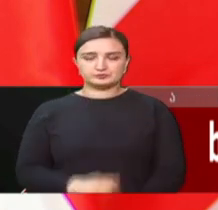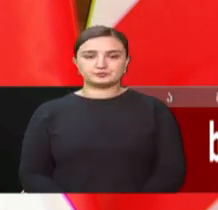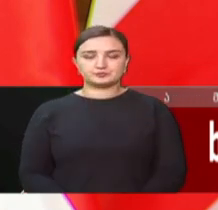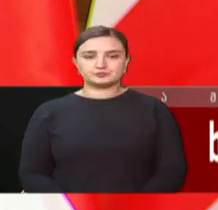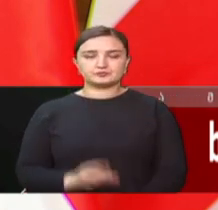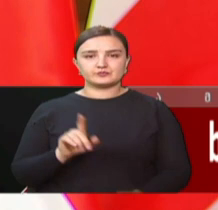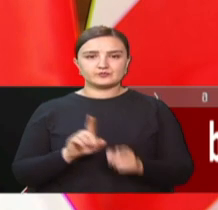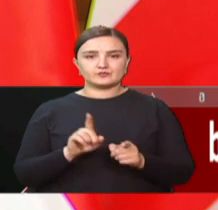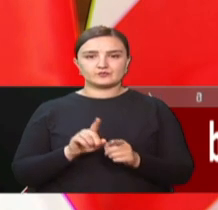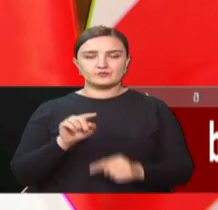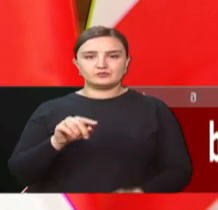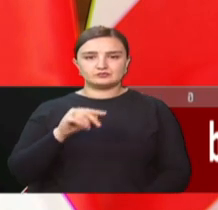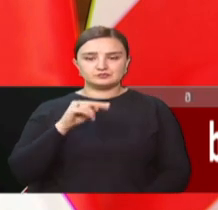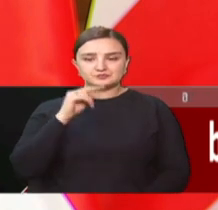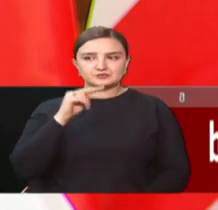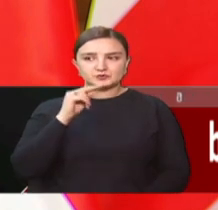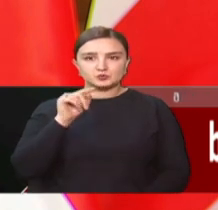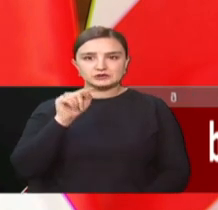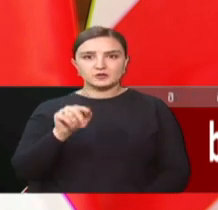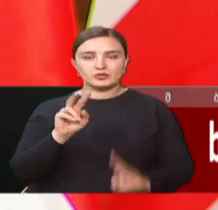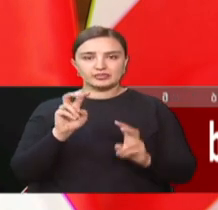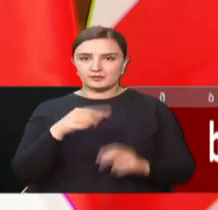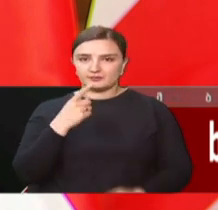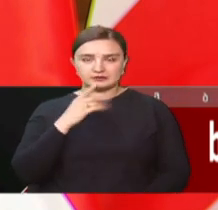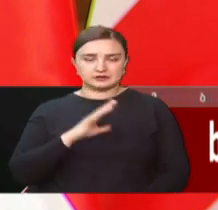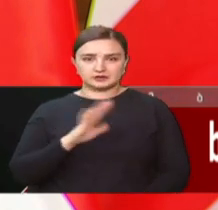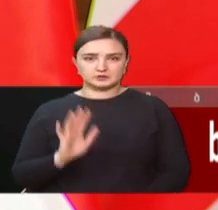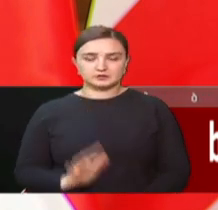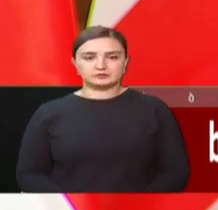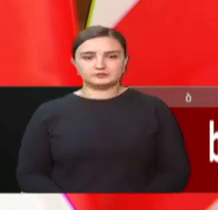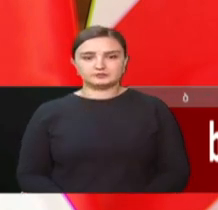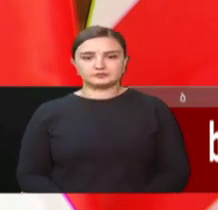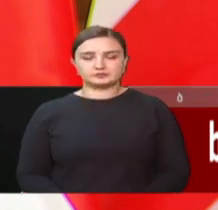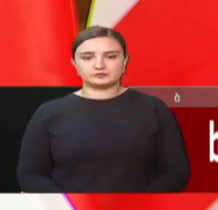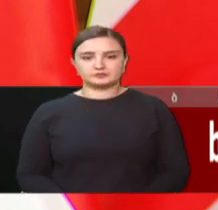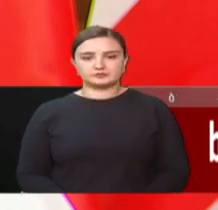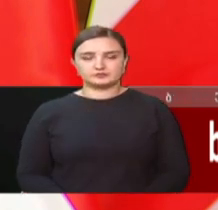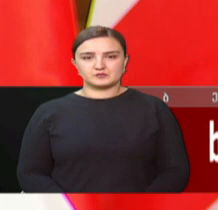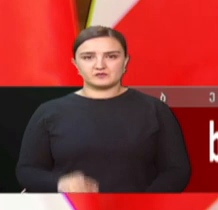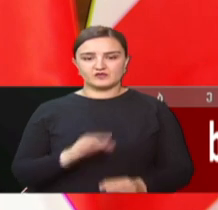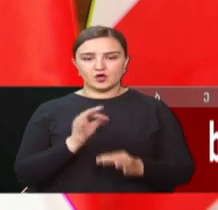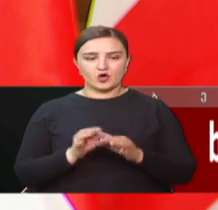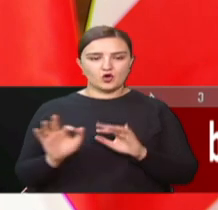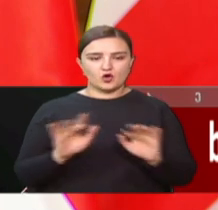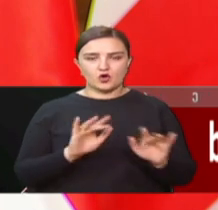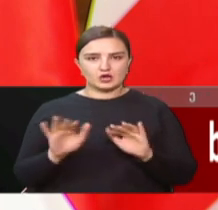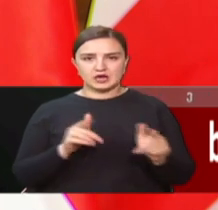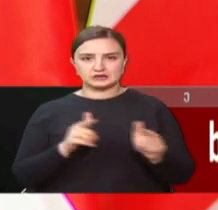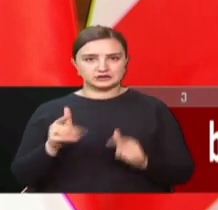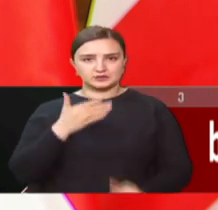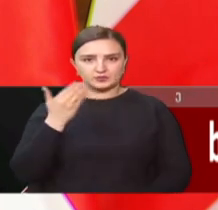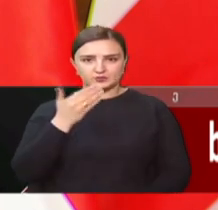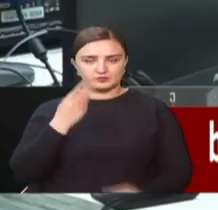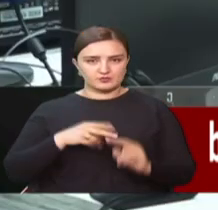მისაღები გარემოებები არ დასახელებულა. მე ვფიქრობ რომ ცოტა არაორგანიზებულიც იყო ამ შემთხვევაში ოპოზიციის